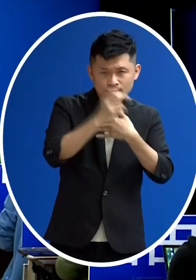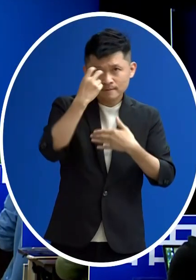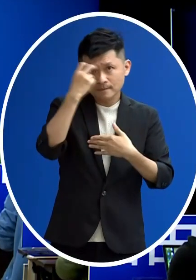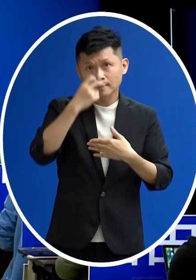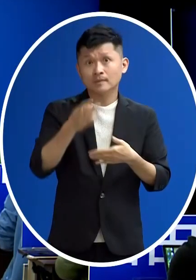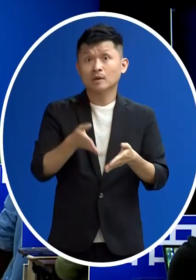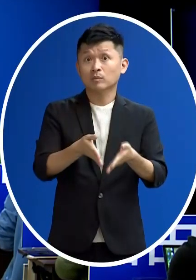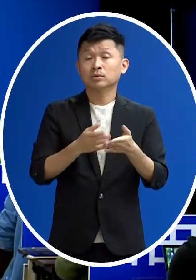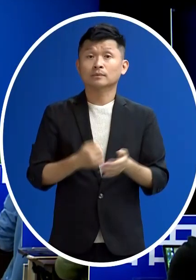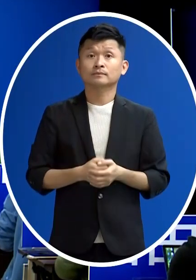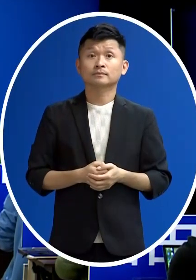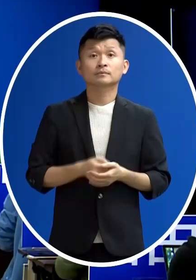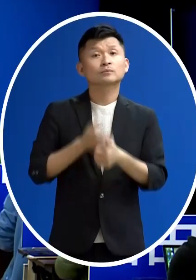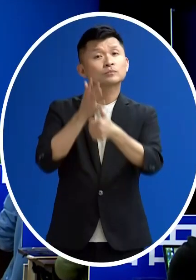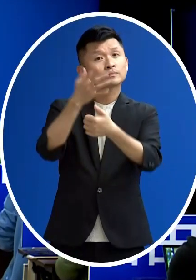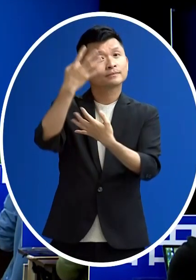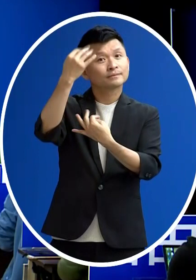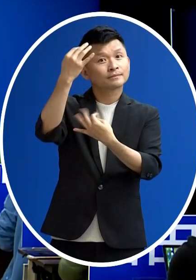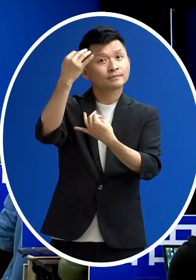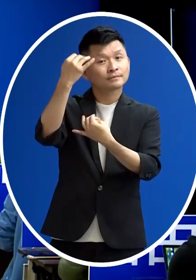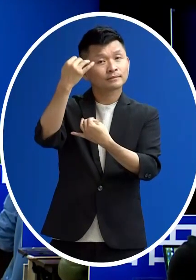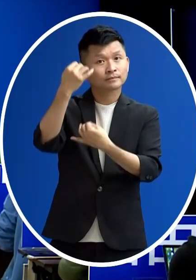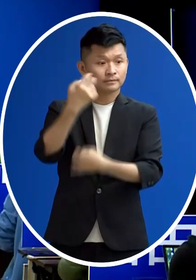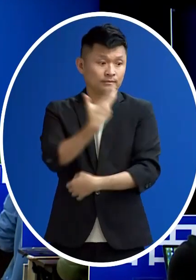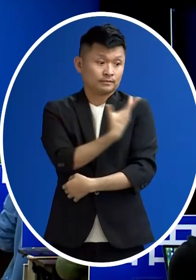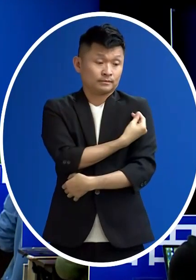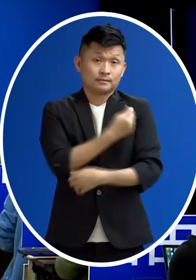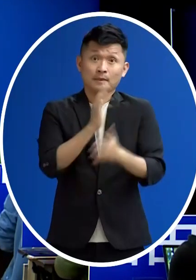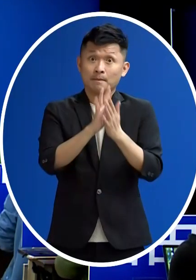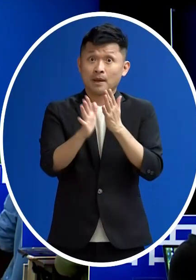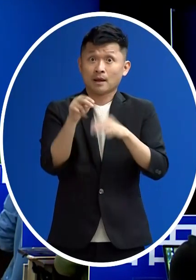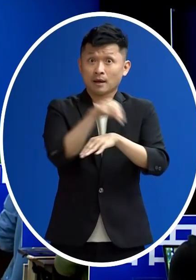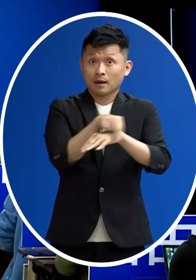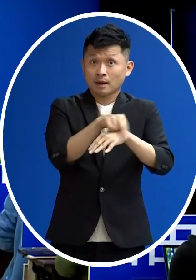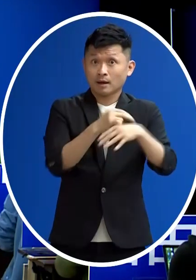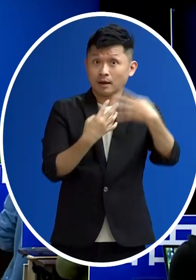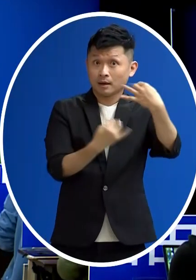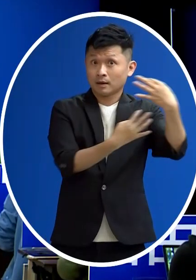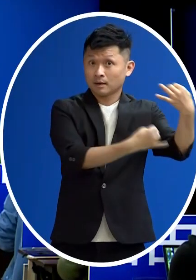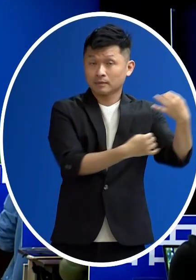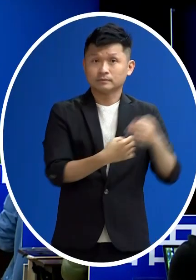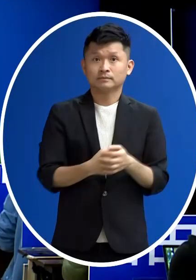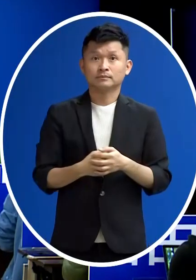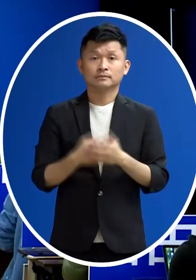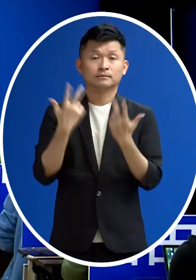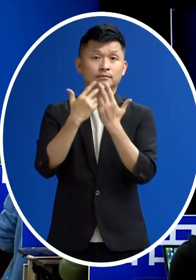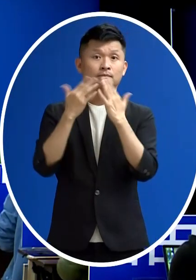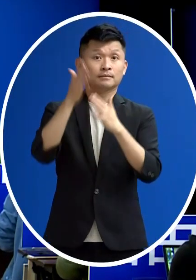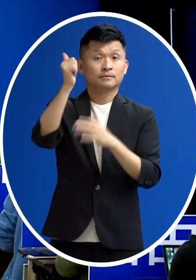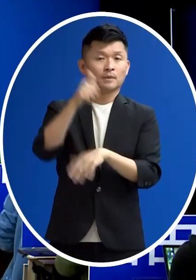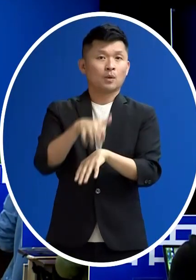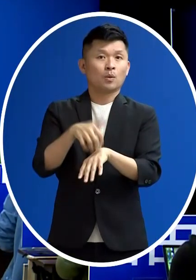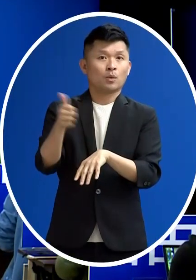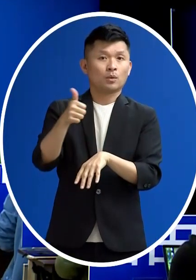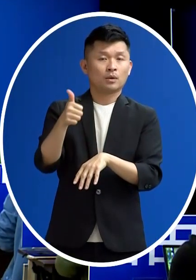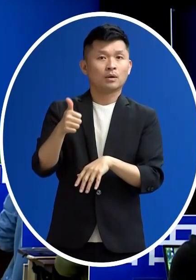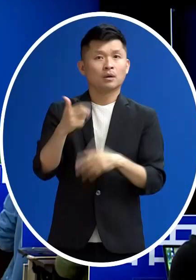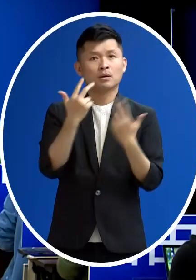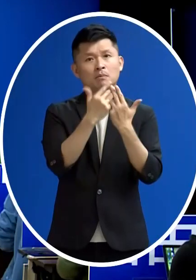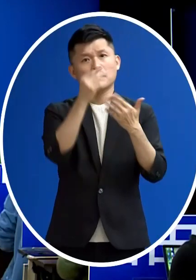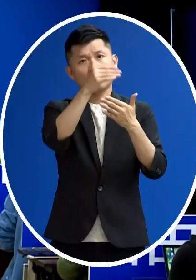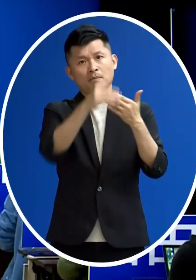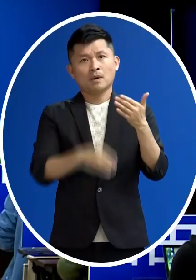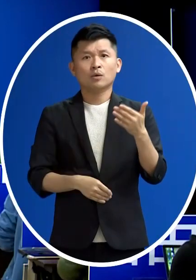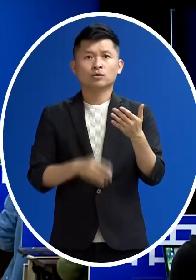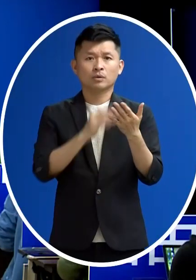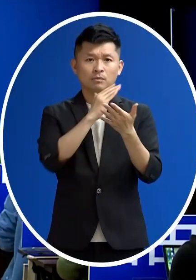请问预计何时会有施打的时程？那第二个问题是说，新北市长侯友宜说，目前新北各项的标准都已经